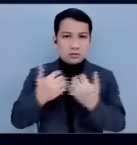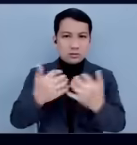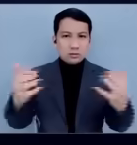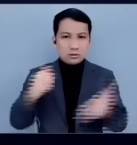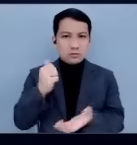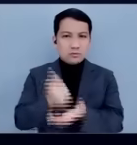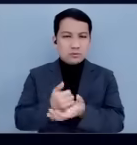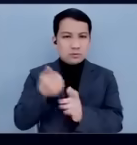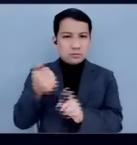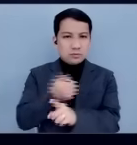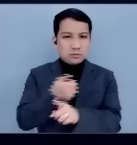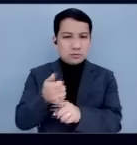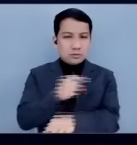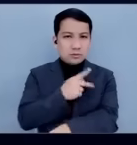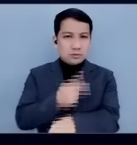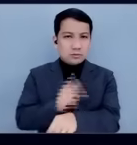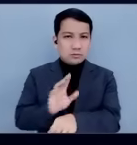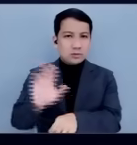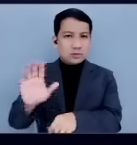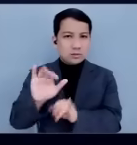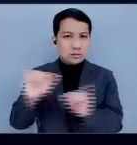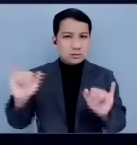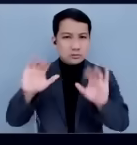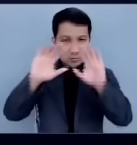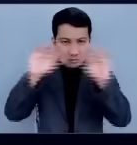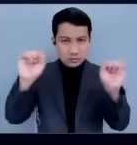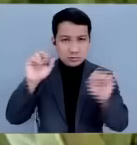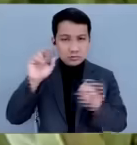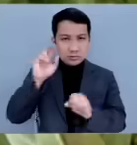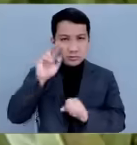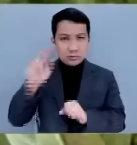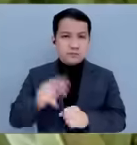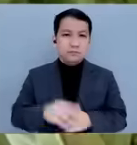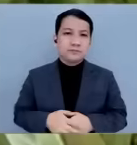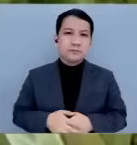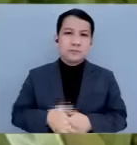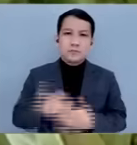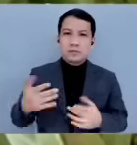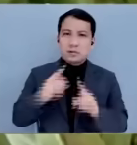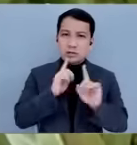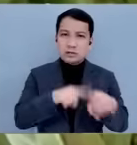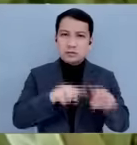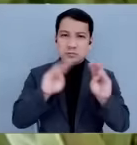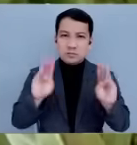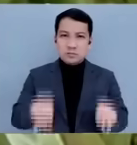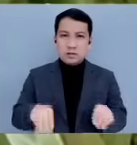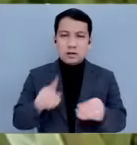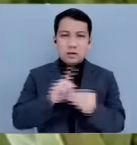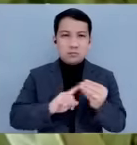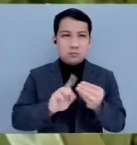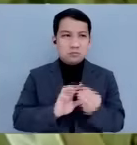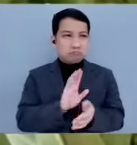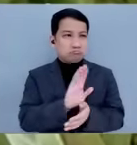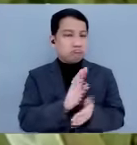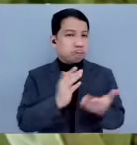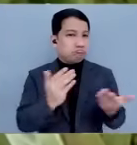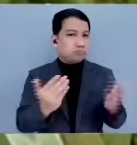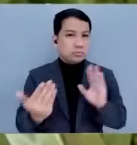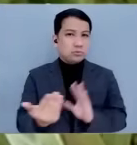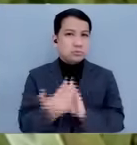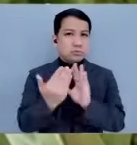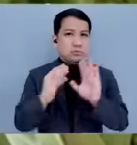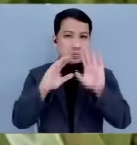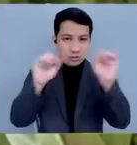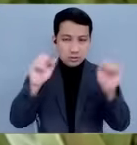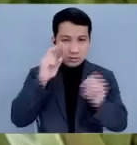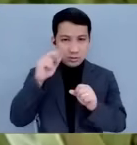abusado sa kapangyarihan gaya ni Marcos. Wala pang tugon ng Malacañang tungkol sa kilos protesta na sumalubong kay Pangulong Bongbong